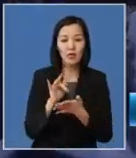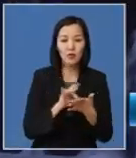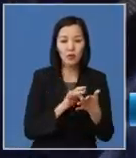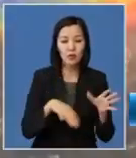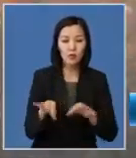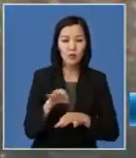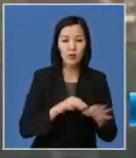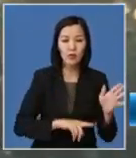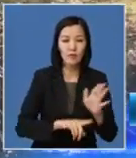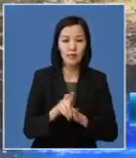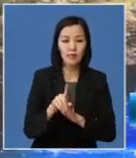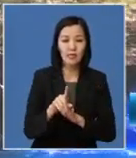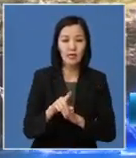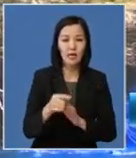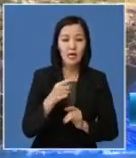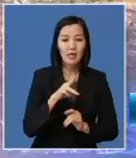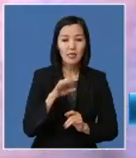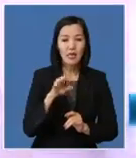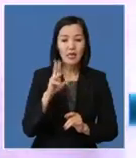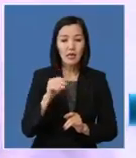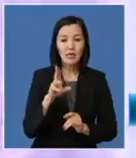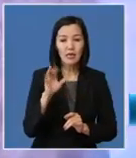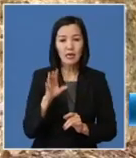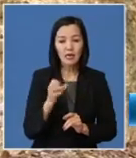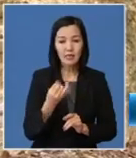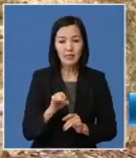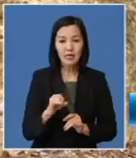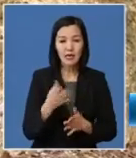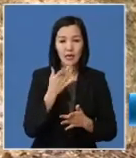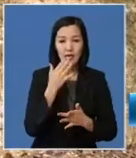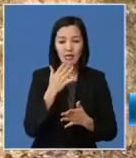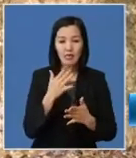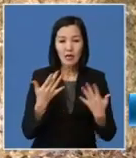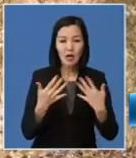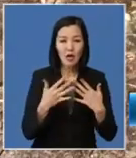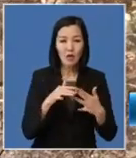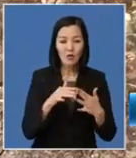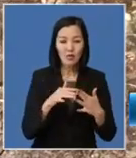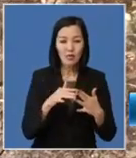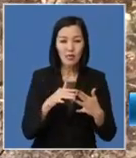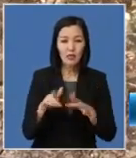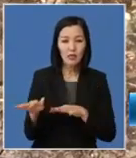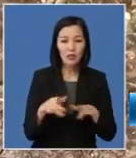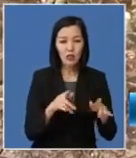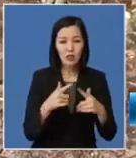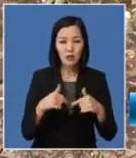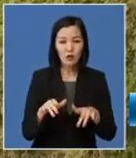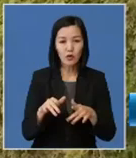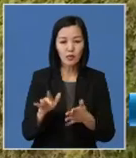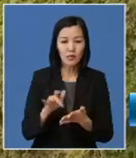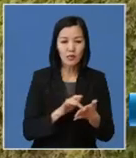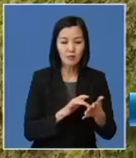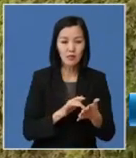қолға алынған. Осыған байланысты Талғар және Қарасай аудандарындағы этноауылдарда іс-шаралар ұйымдастырылмақ. Тарихи орындарды аралау экспедициялары